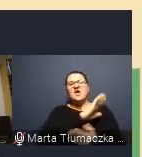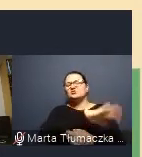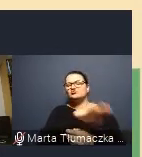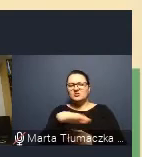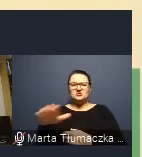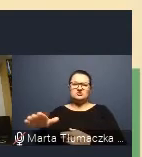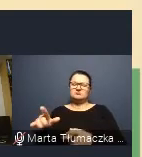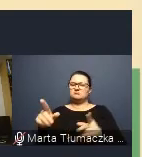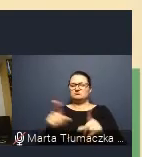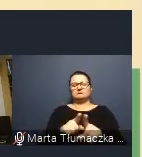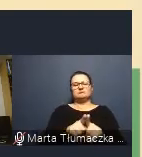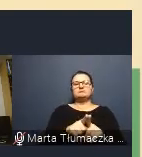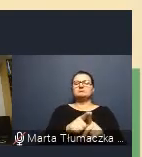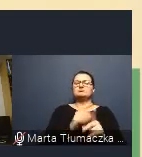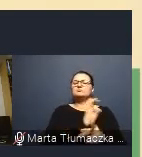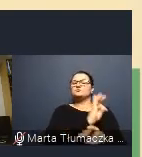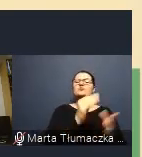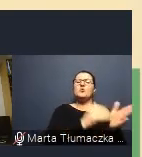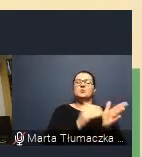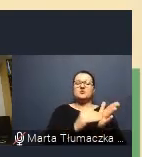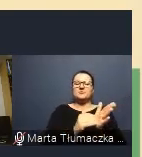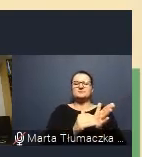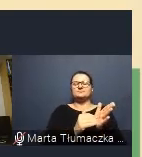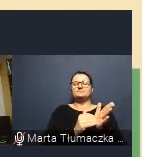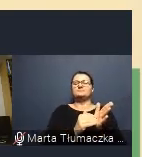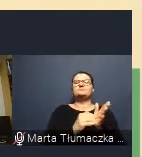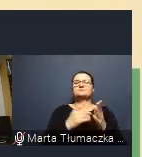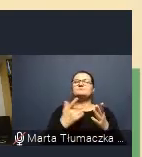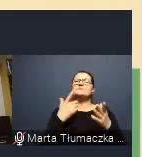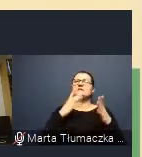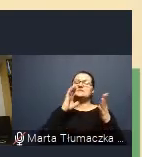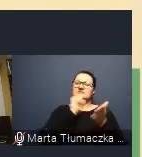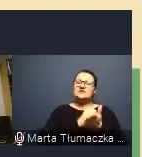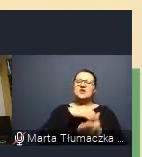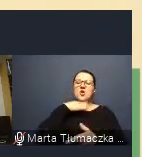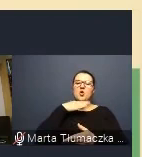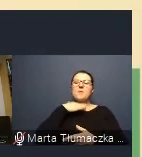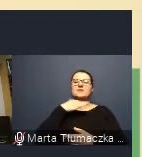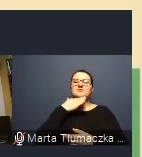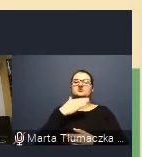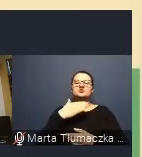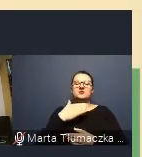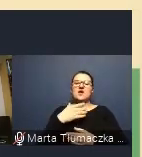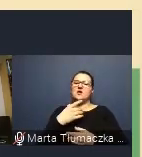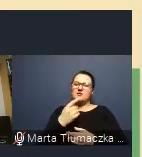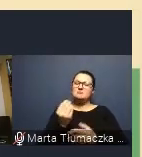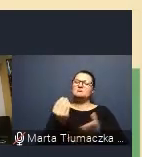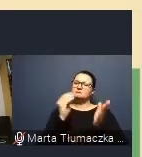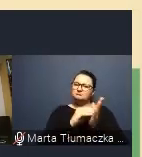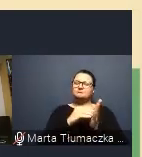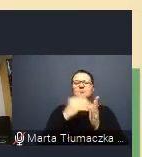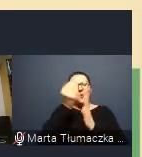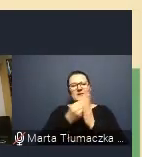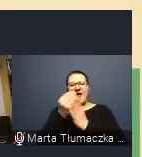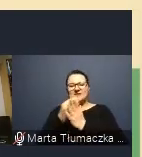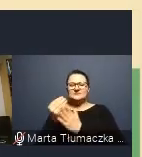miałam dzieci również z takimi potrzebami, żeby zajęcia logopedyczne, na zajęciach logopedycznych pojawiały się obrazki. Korzystałam